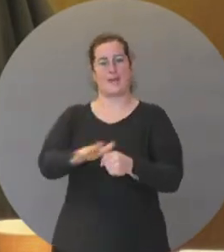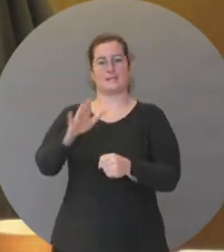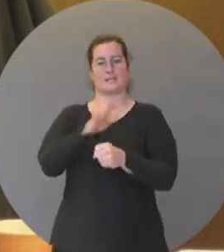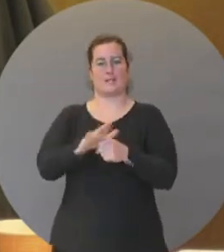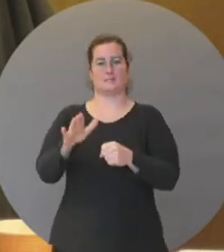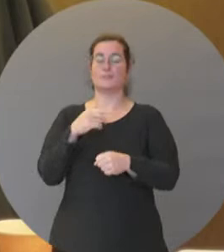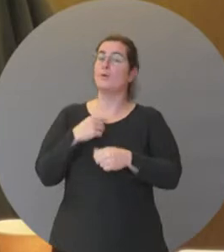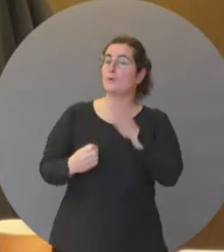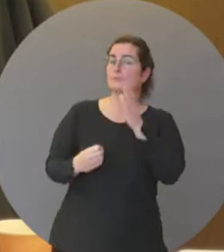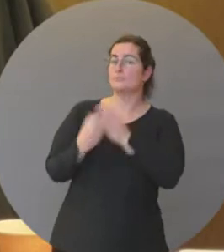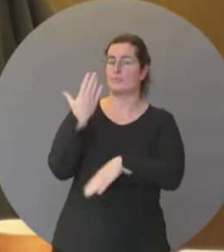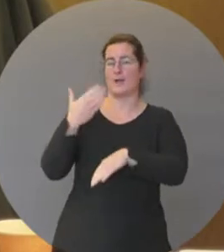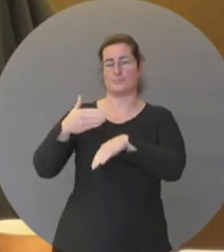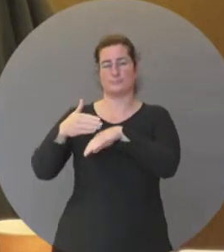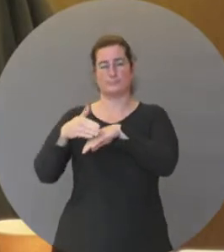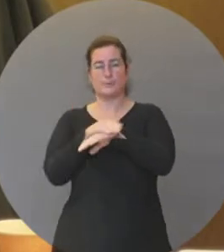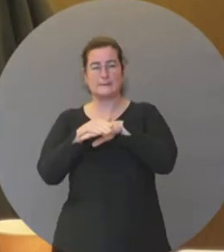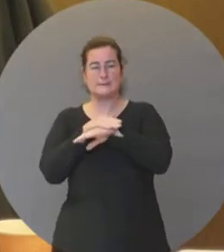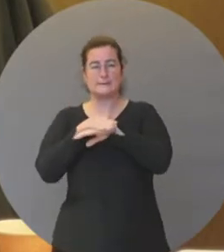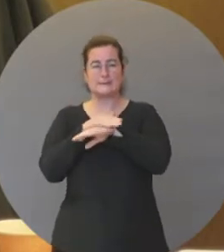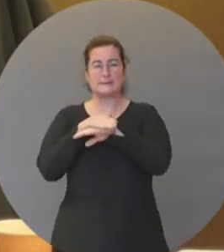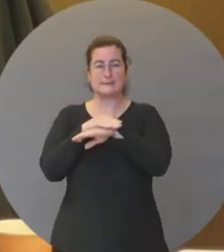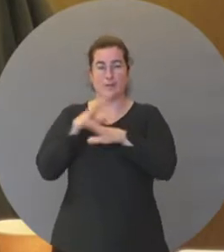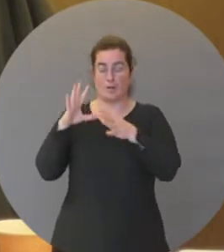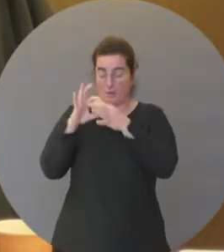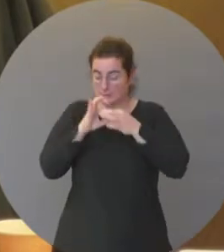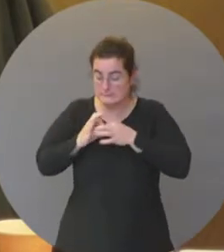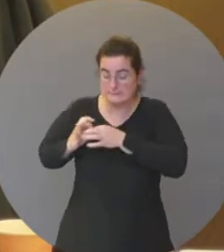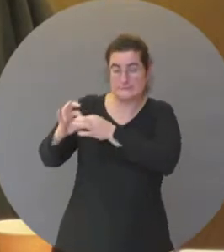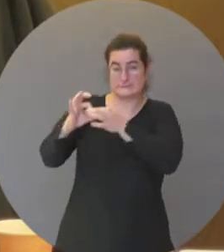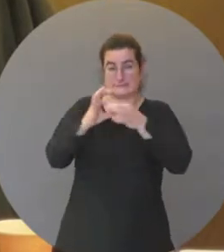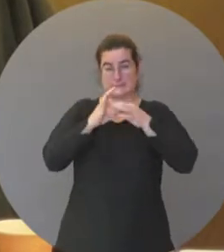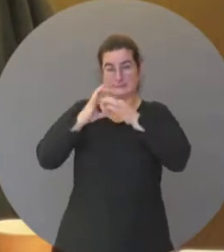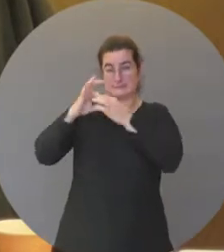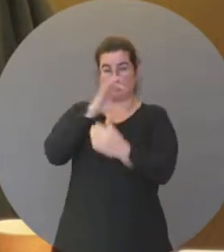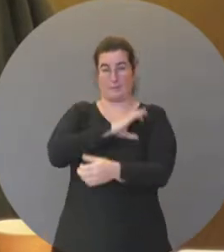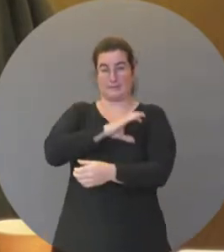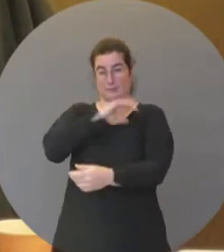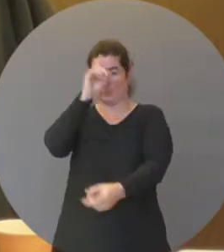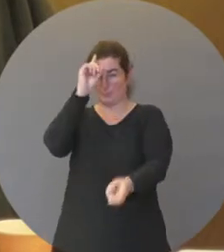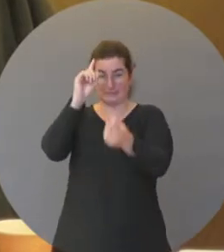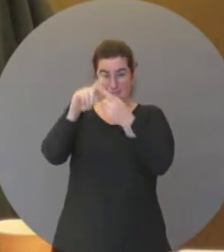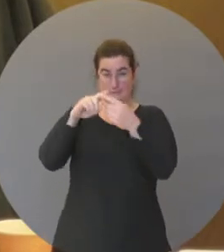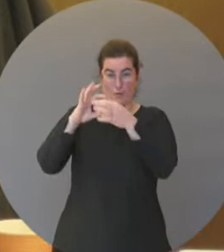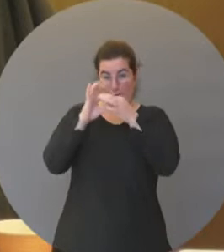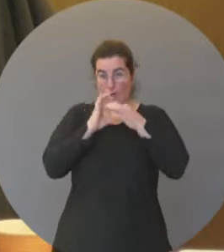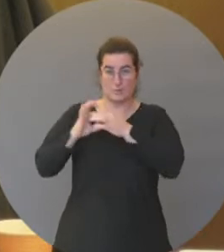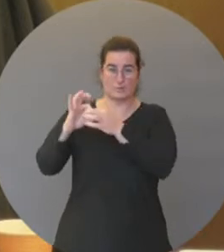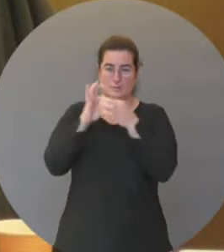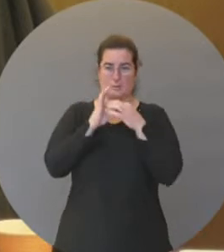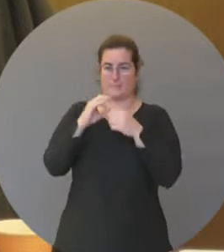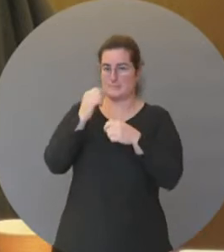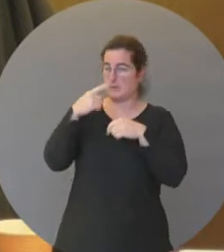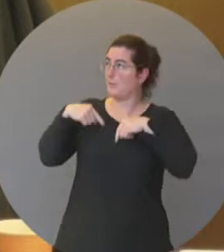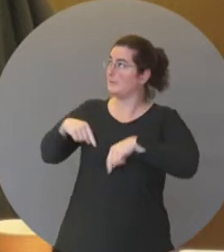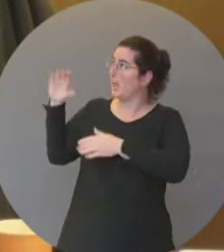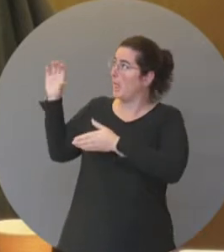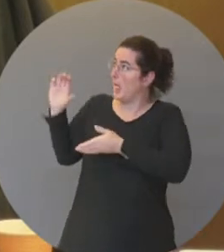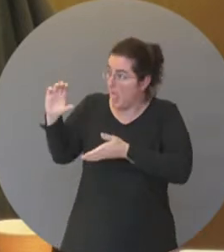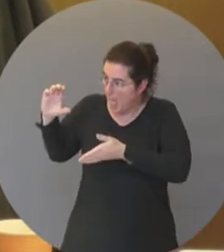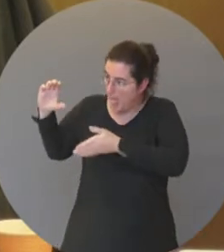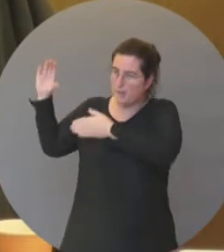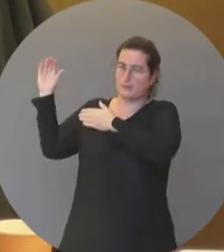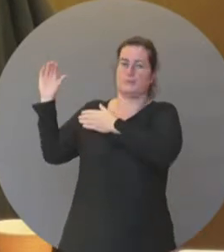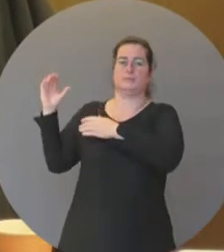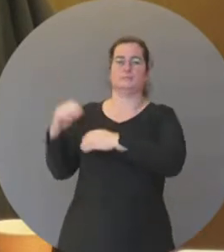qui est un enjeu collectif majeur donc plutôt d'abord satisfait que vous ayez porté ce déballage